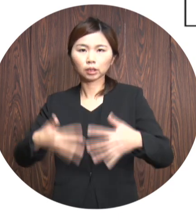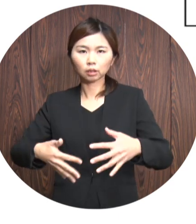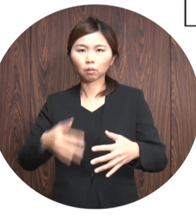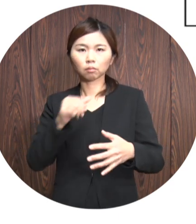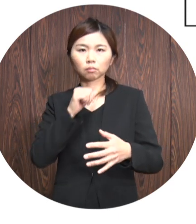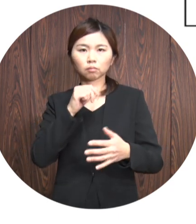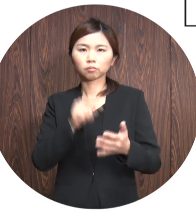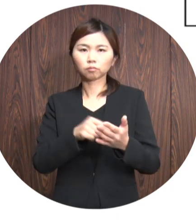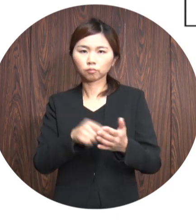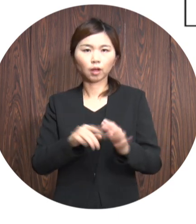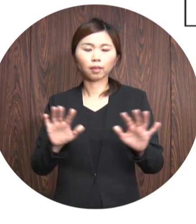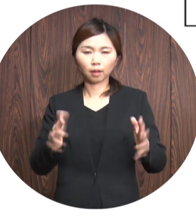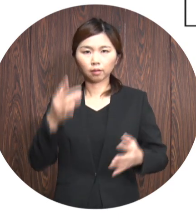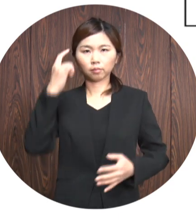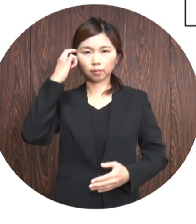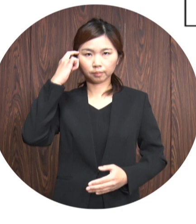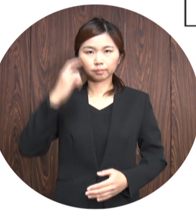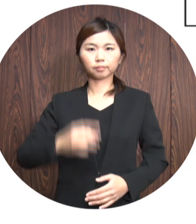ます